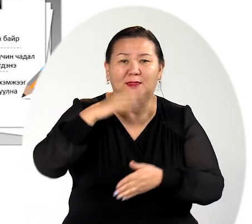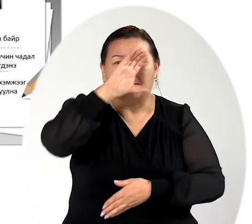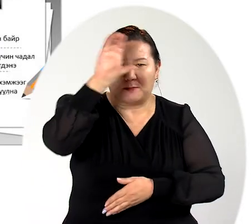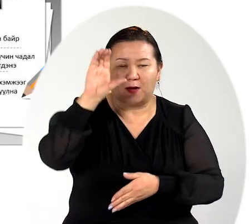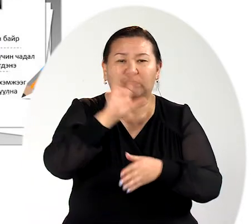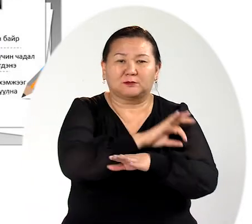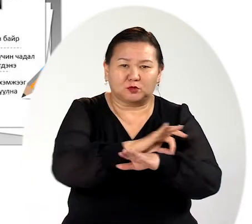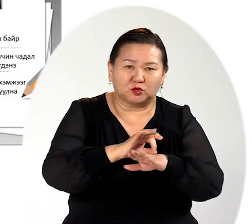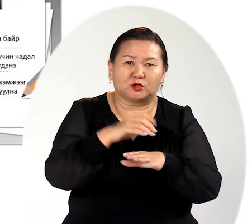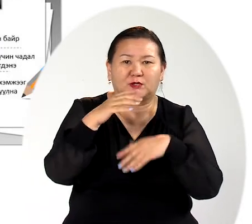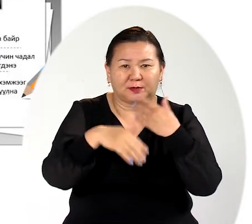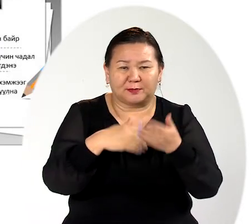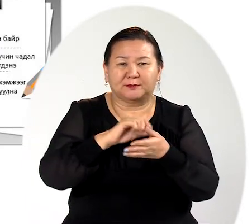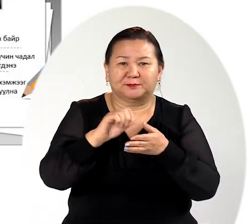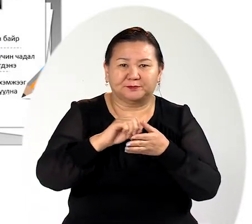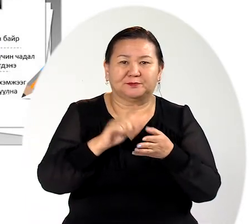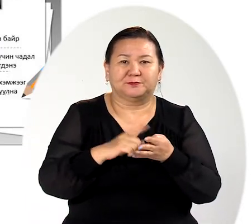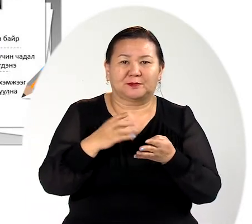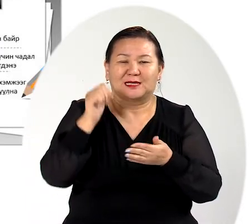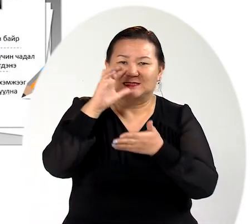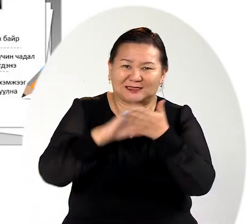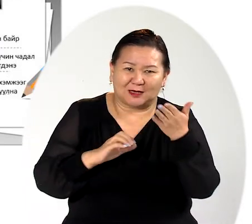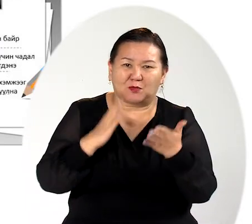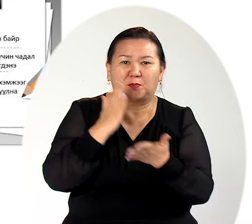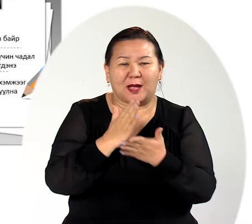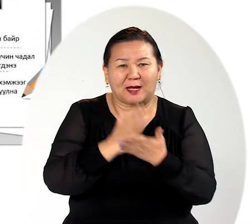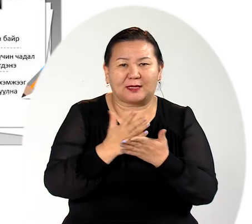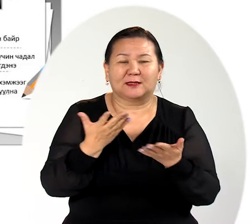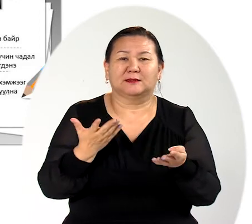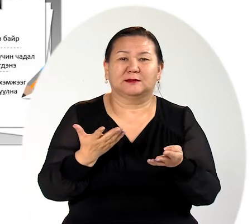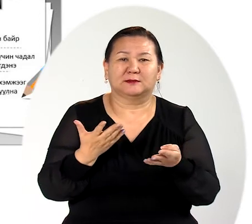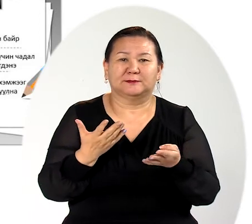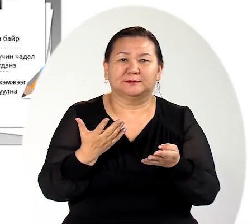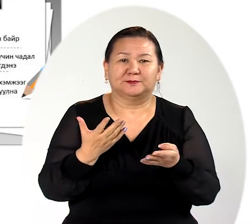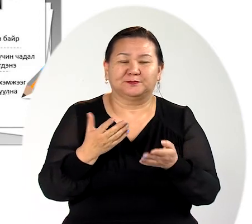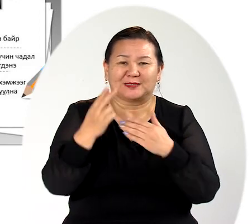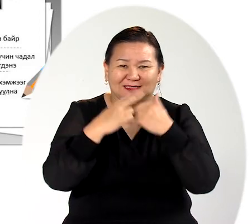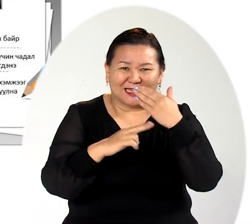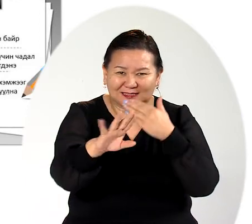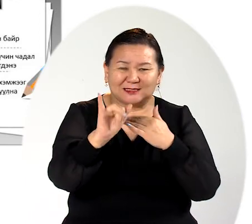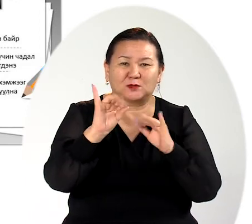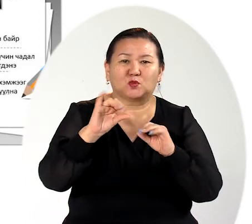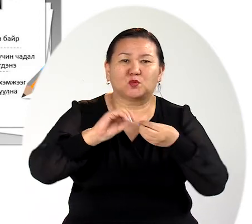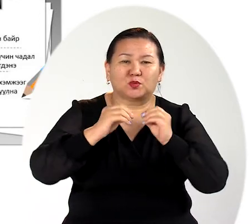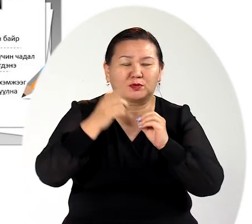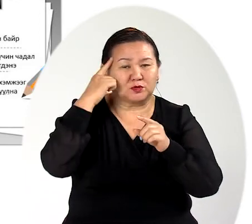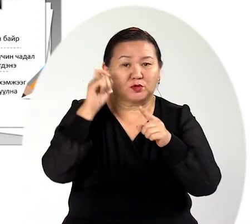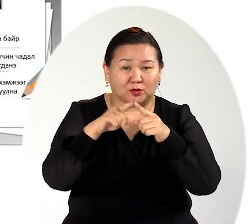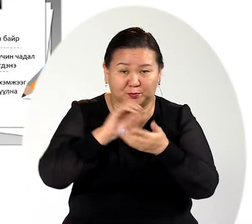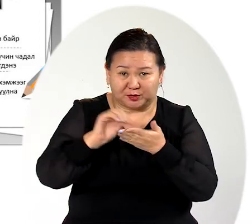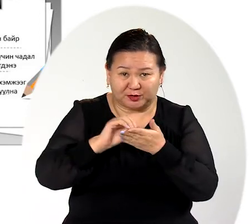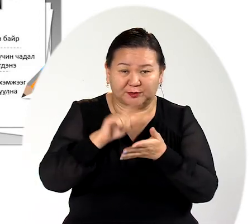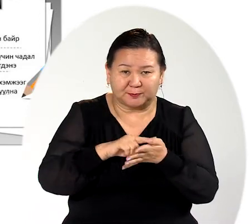байгууллага хэзээ үүссэн юм бэ? Хэдэн хүнтэй юм бэ? Цахуугийн байдал нь ямар байгаа юм бэ? Цаашдаа юунд зорж байгаа юм бэ гэх мэт зүйлийг